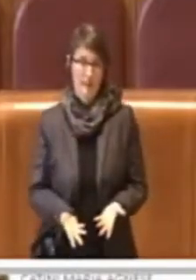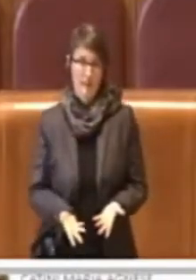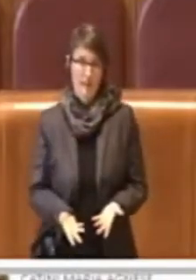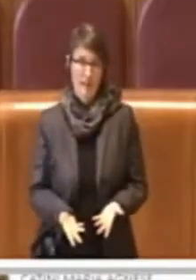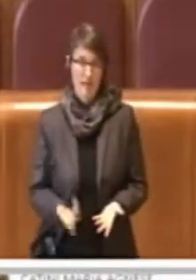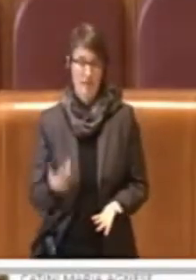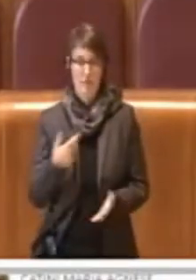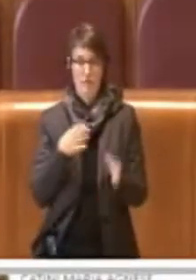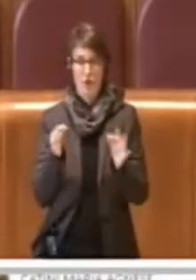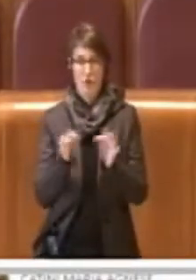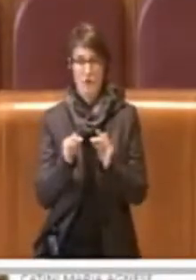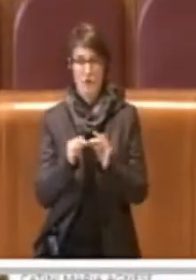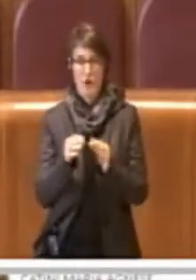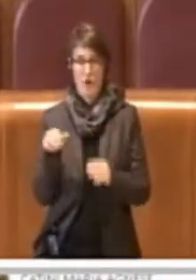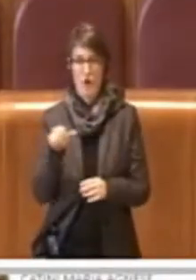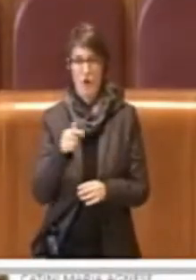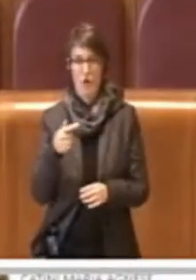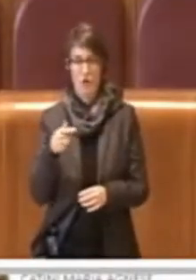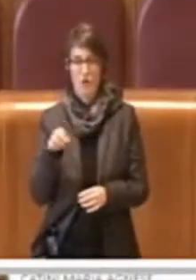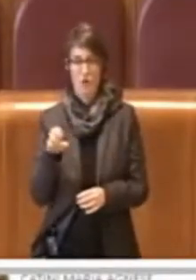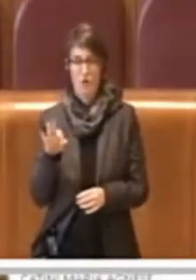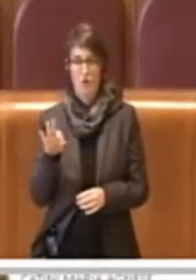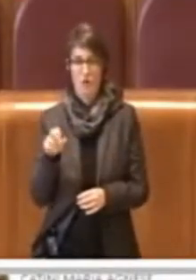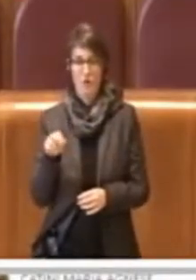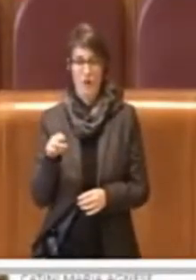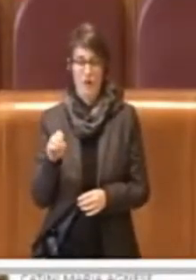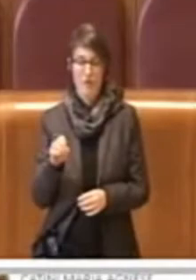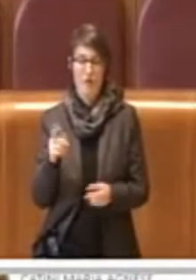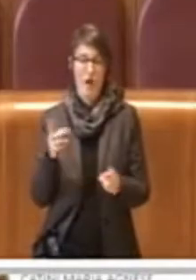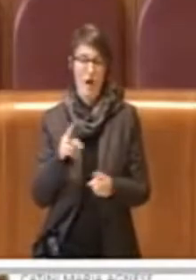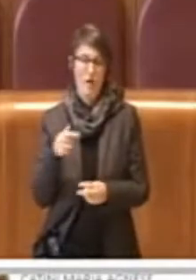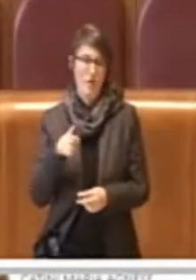al collega Stefano, anche se non ritengo di poter votare